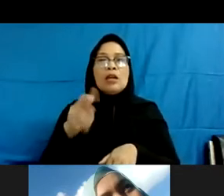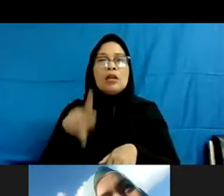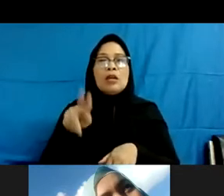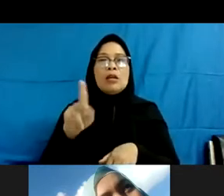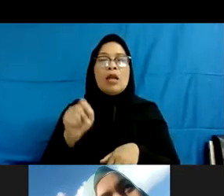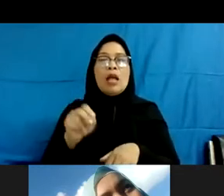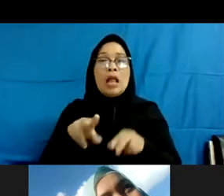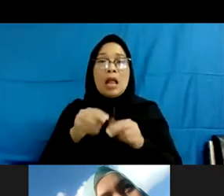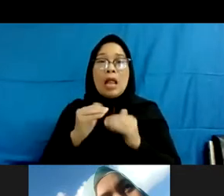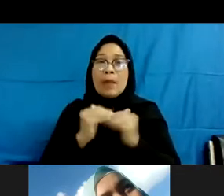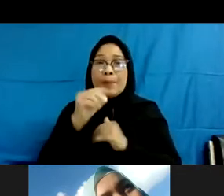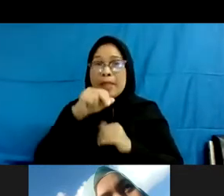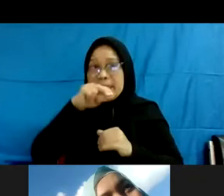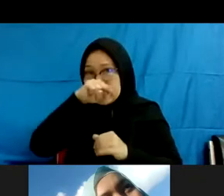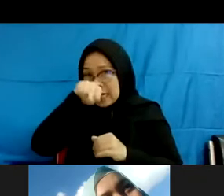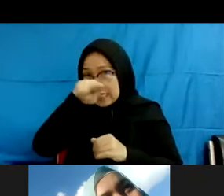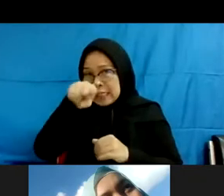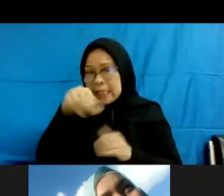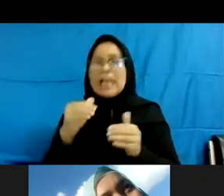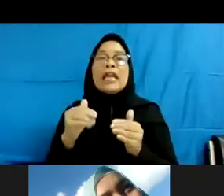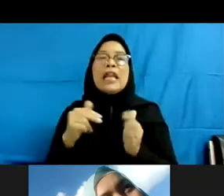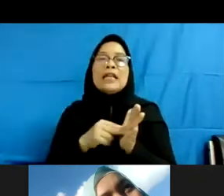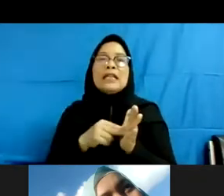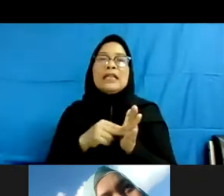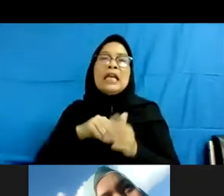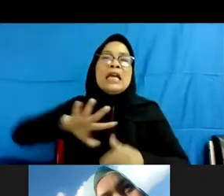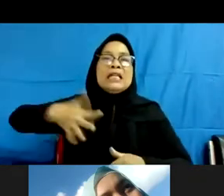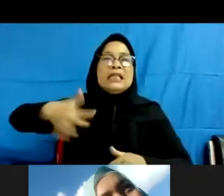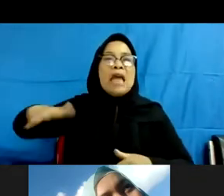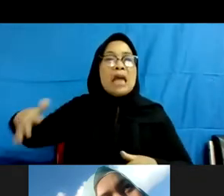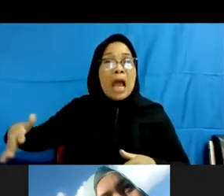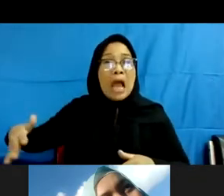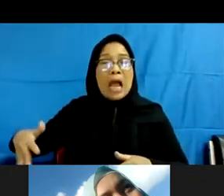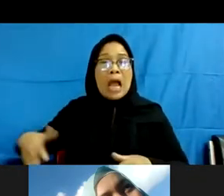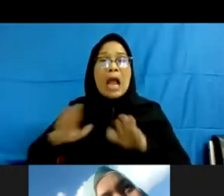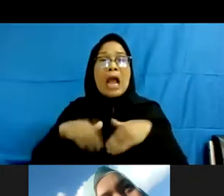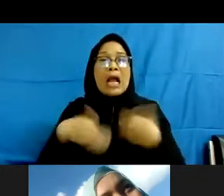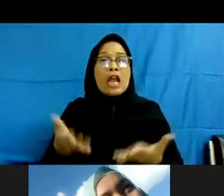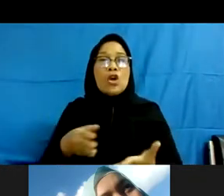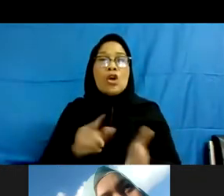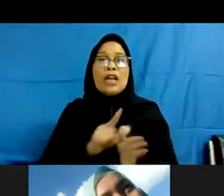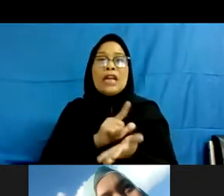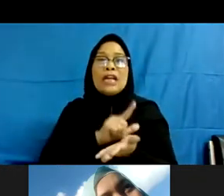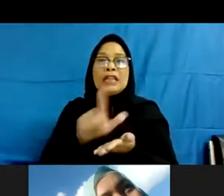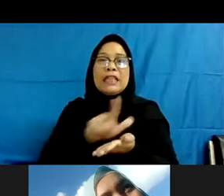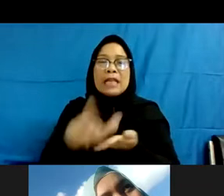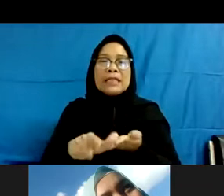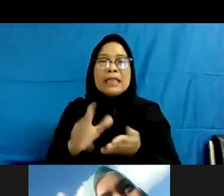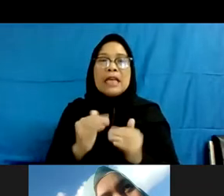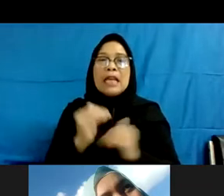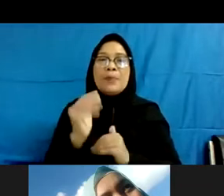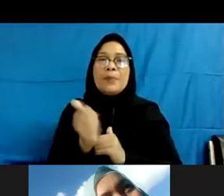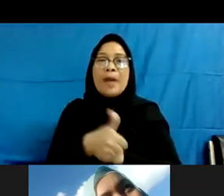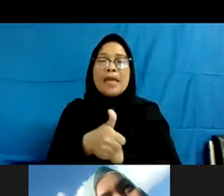teliti lagi. Jarang kalau tunanetra itu kalau misalnya literasi sudah baik, itu biasa tingkat typo-nya itu